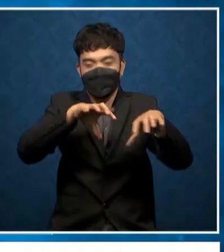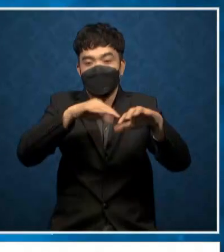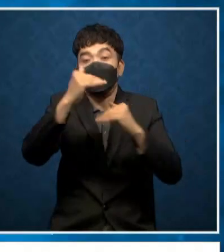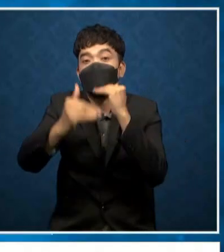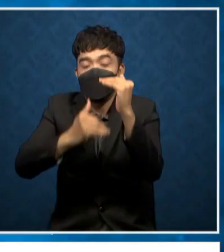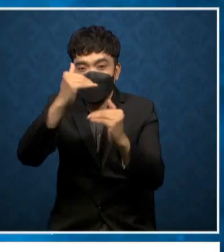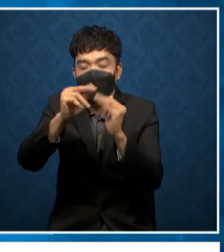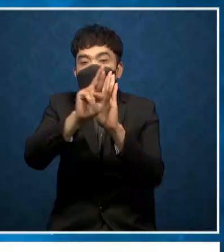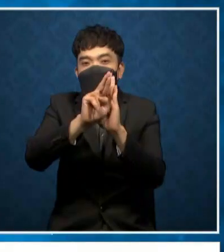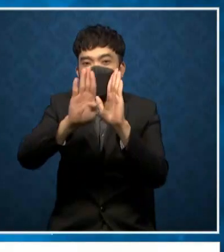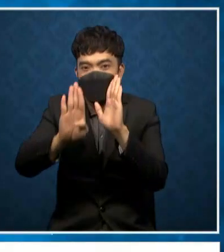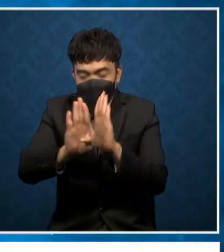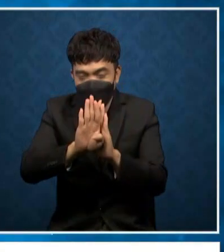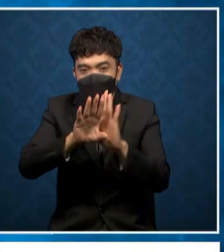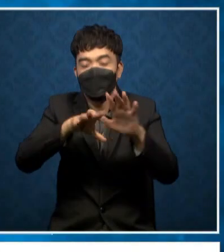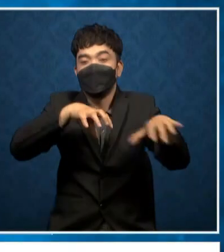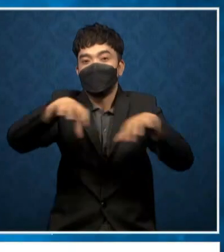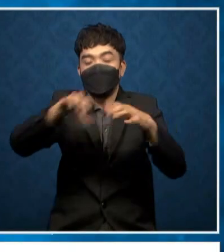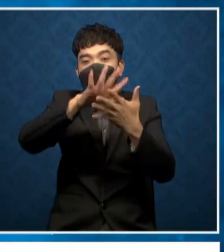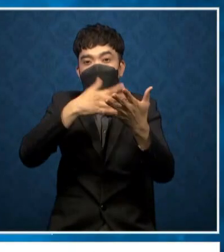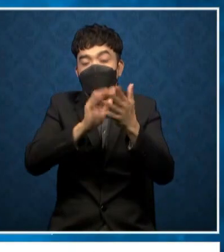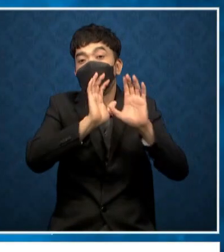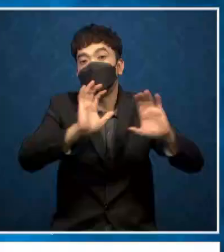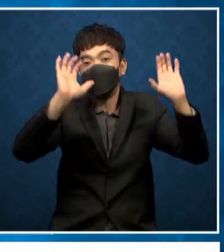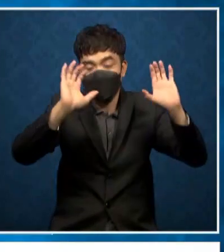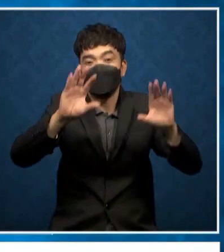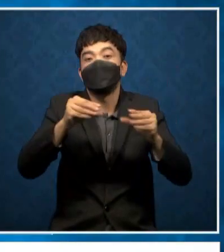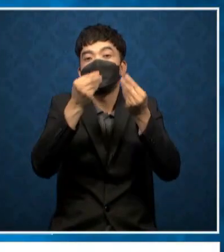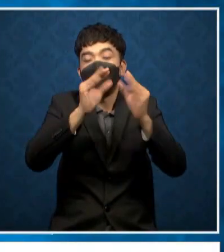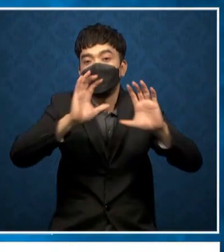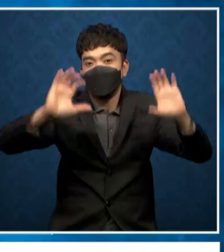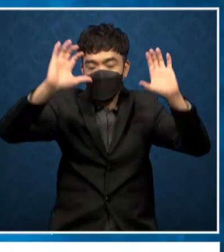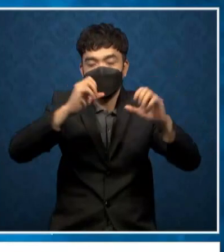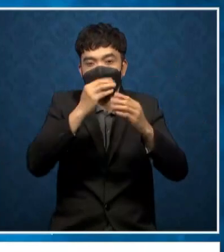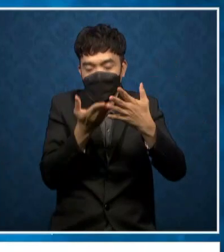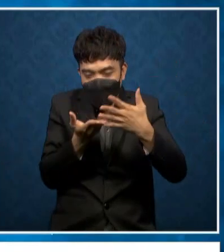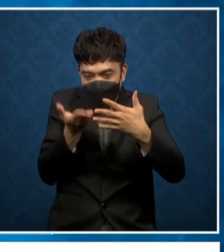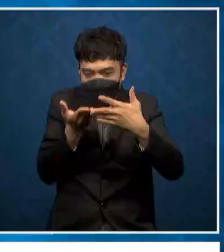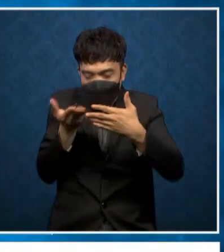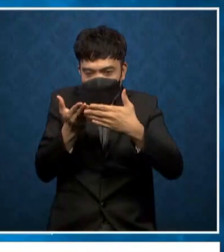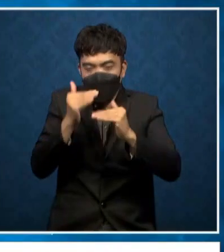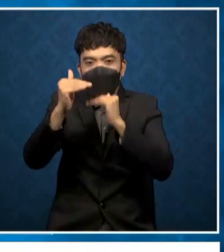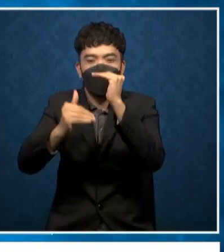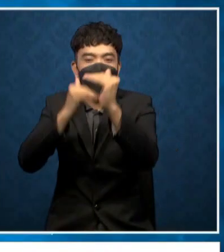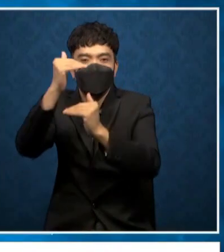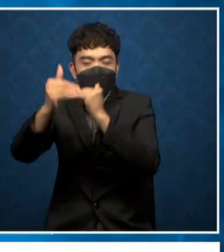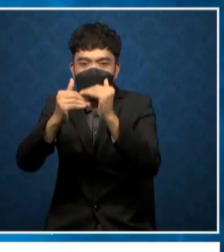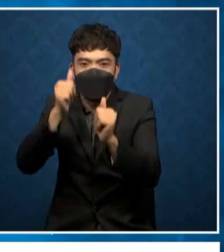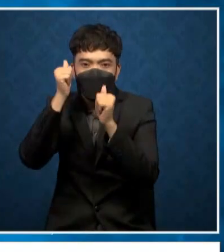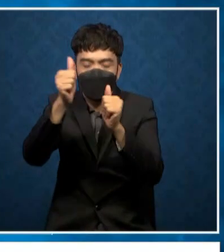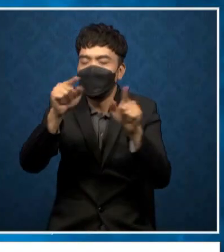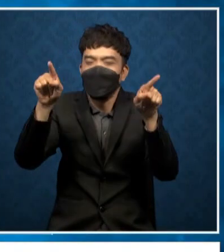รศซึ่งมีเป้าหมายใหพากรัศมีขีนสมรธนะสูงเทียบเถ้มารฐาาร สาก lและมีความคร่องตัว